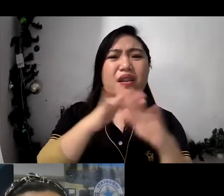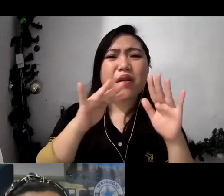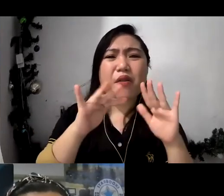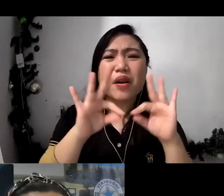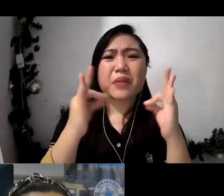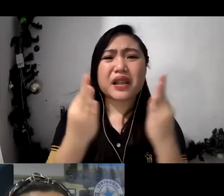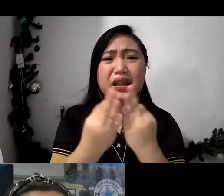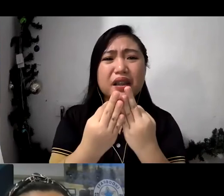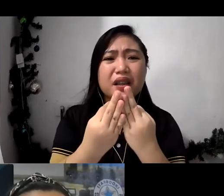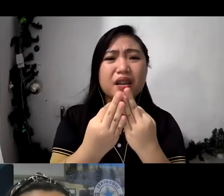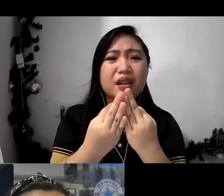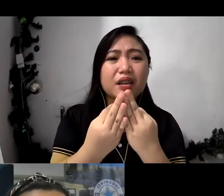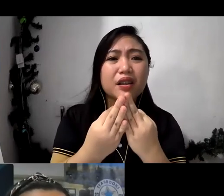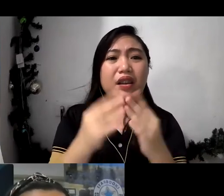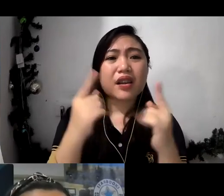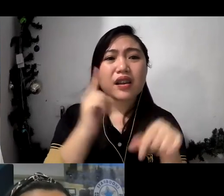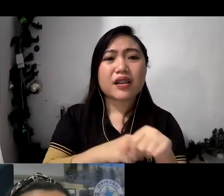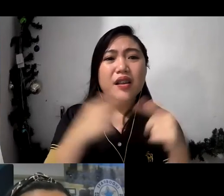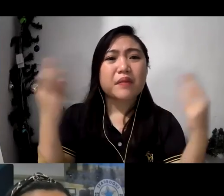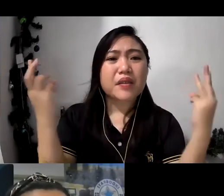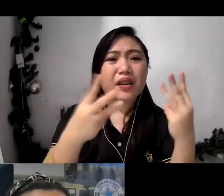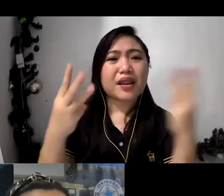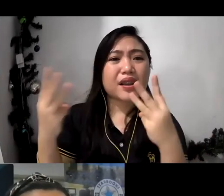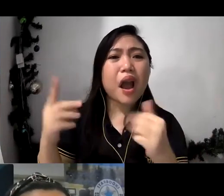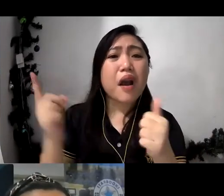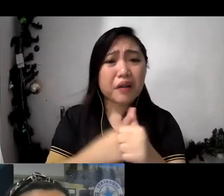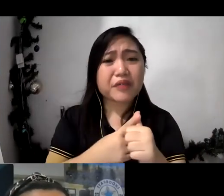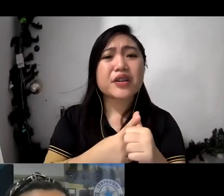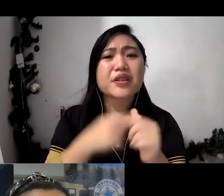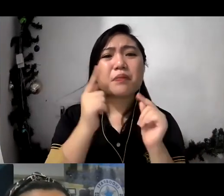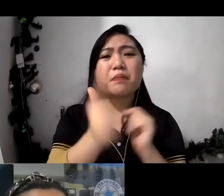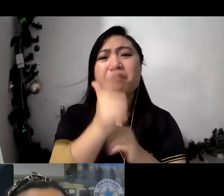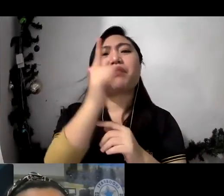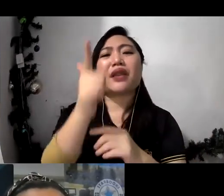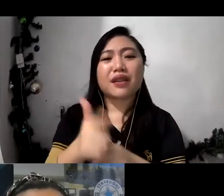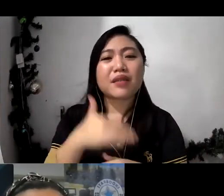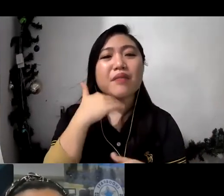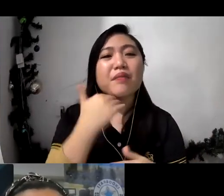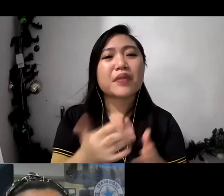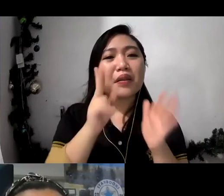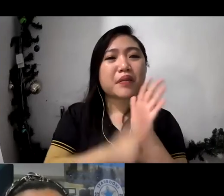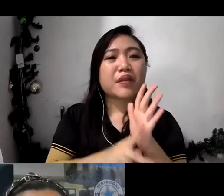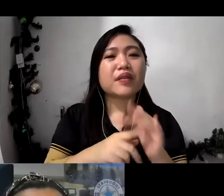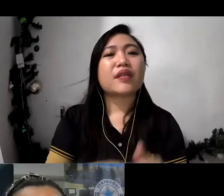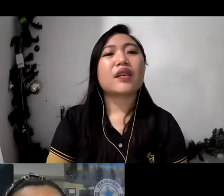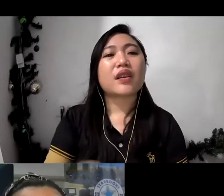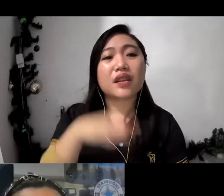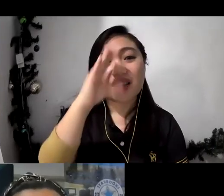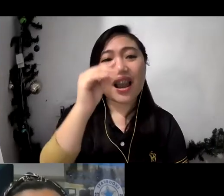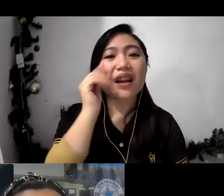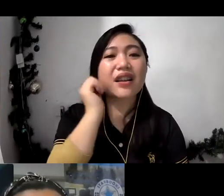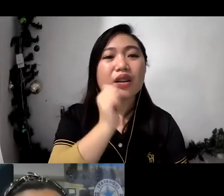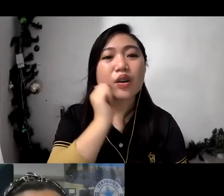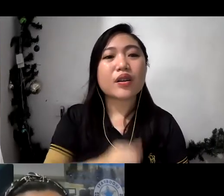pamilya sa panahon ng giyera, no, una siyang pinapatay, no, sa panahon ng kalamidad siya rin yung nagiging casualty kasi siya